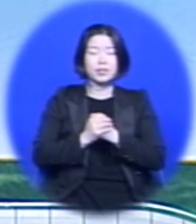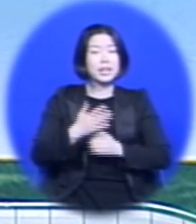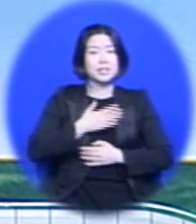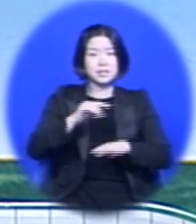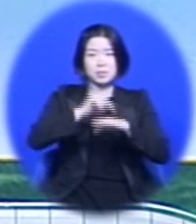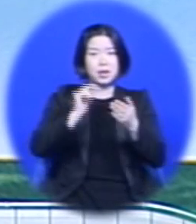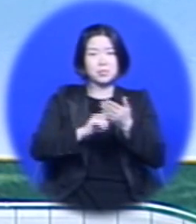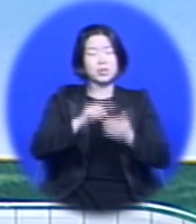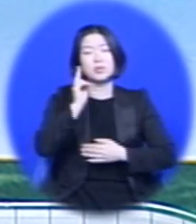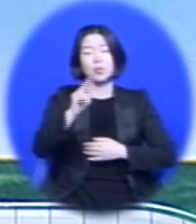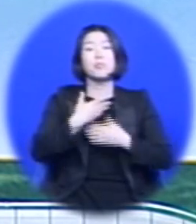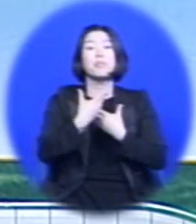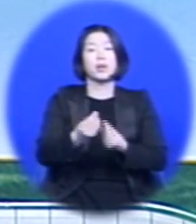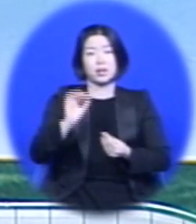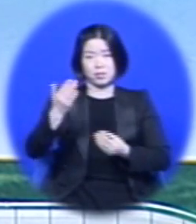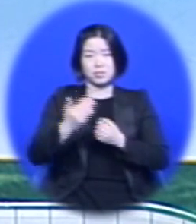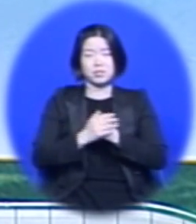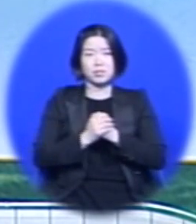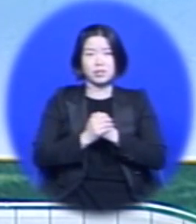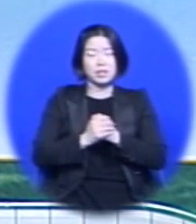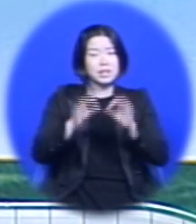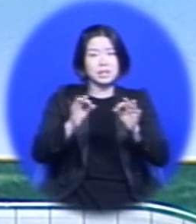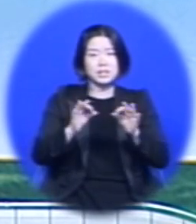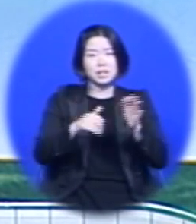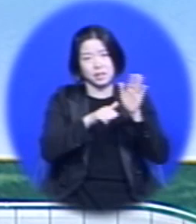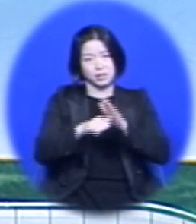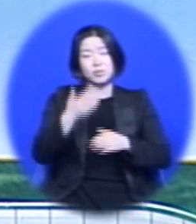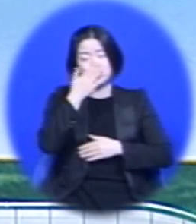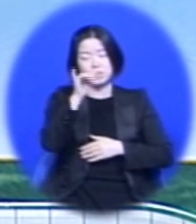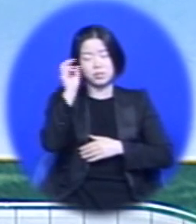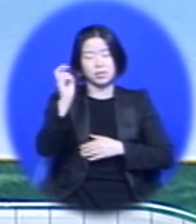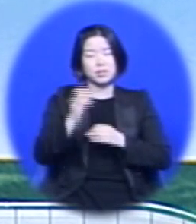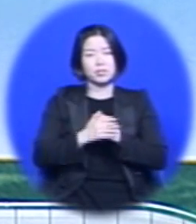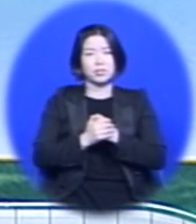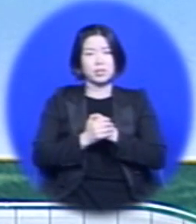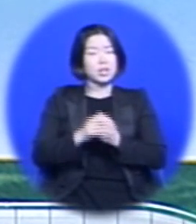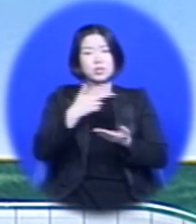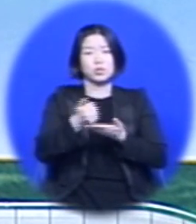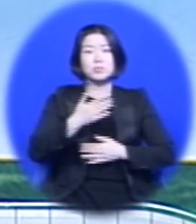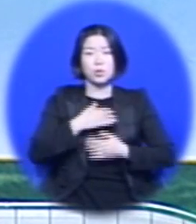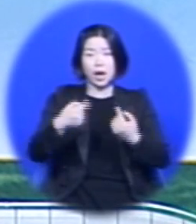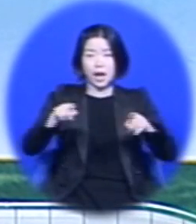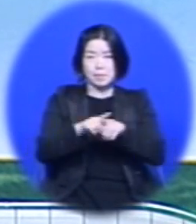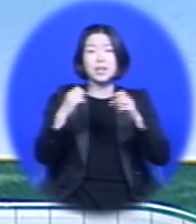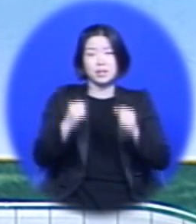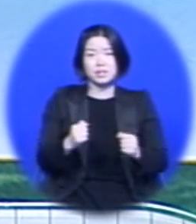제 마음이 너무나 편안해졌습니다. 이제는 견딜 수 있을 것 같습니다. 주님이 저와 함께